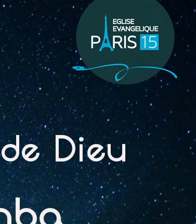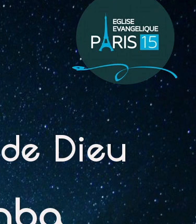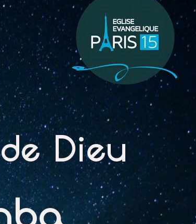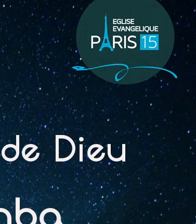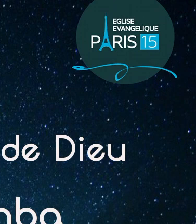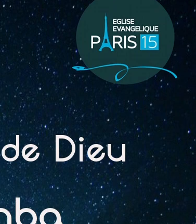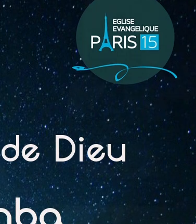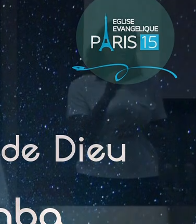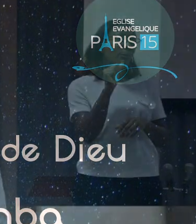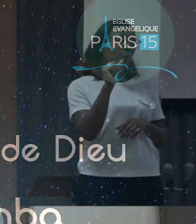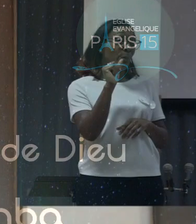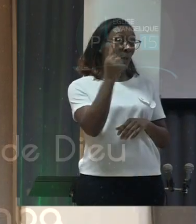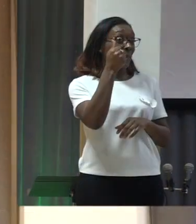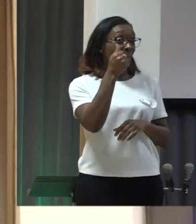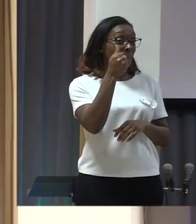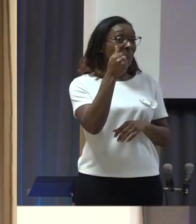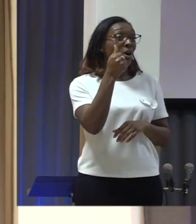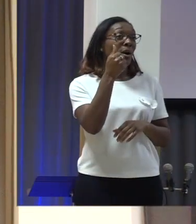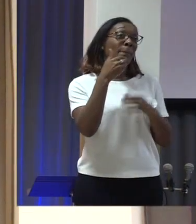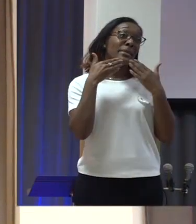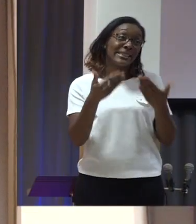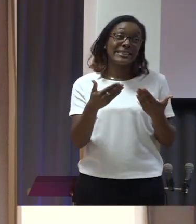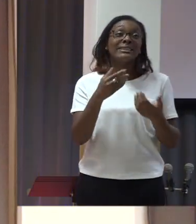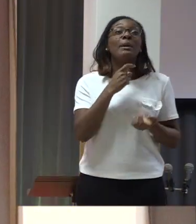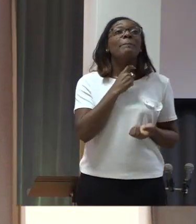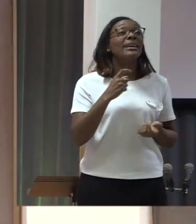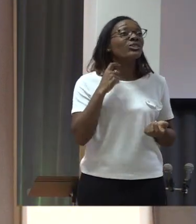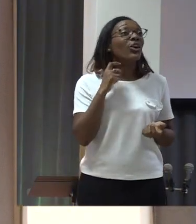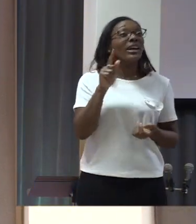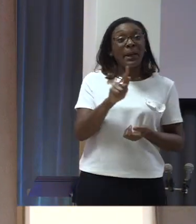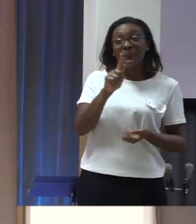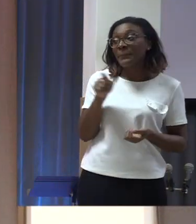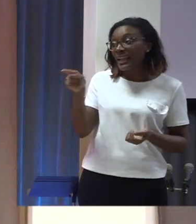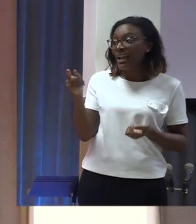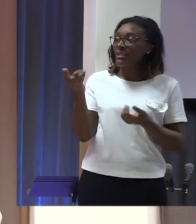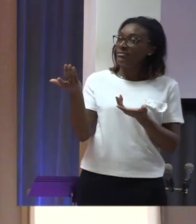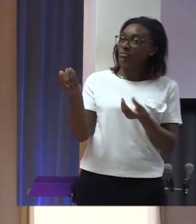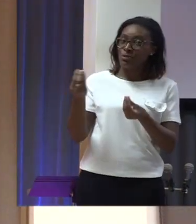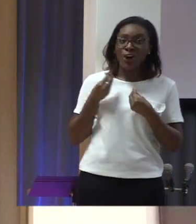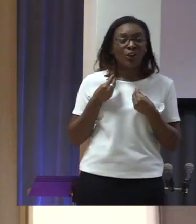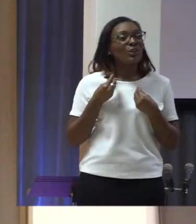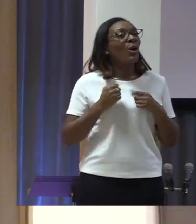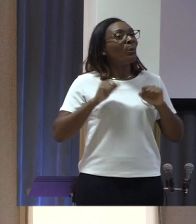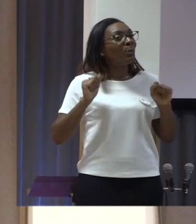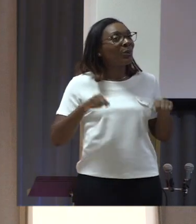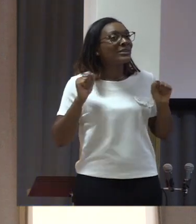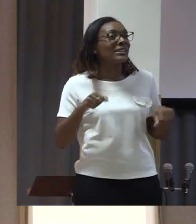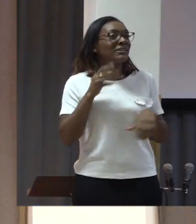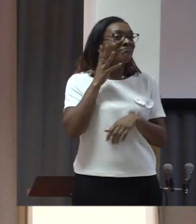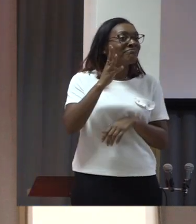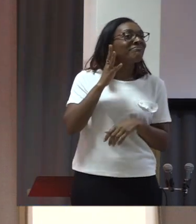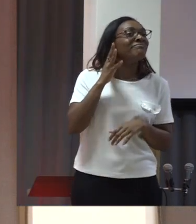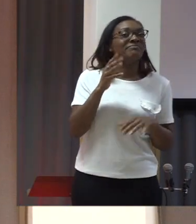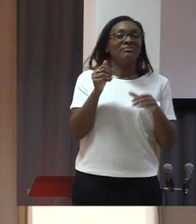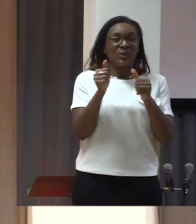Je tenais premièrement à remercier Gabriel pour cette possibilité qu'il m'offre de pouvoir partager ce